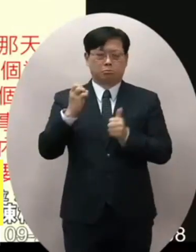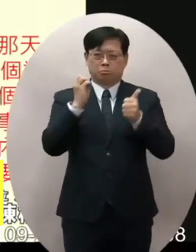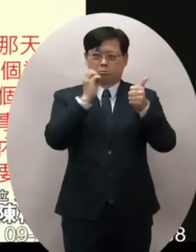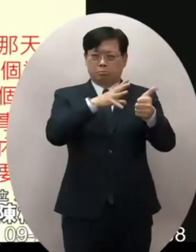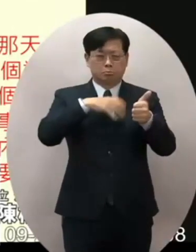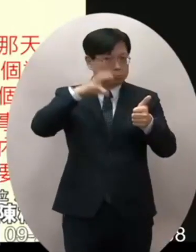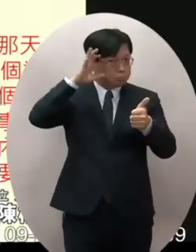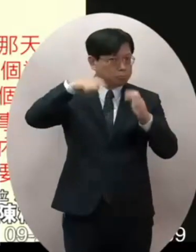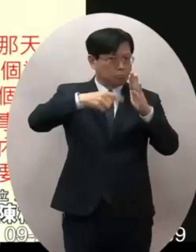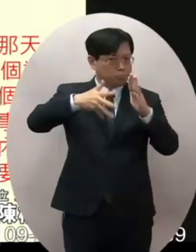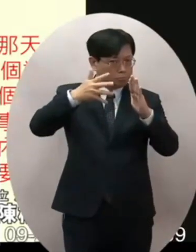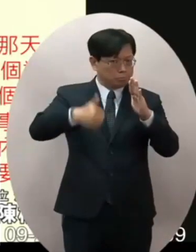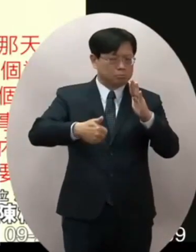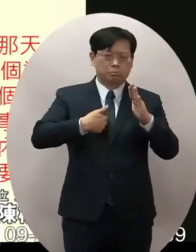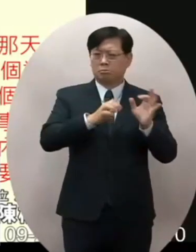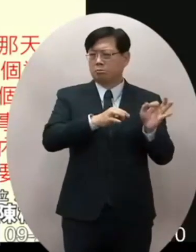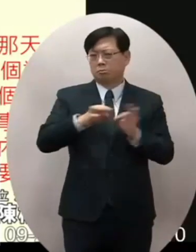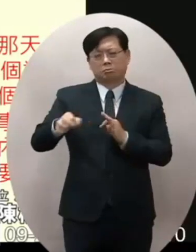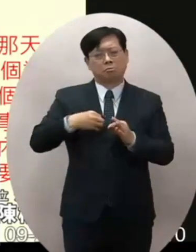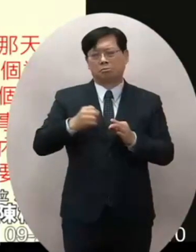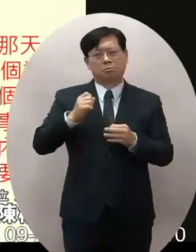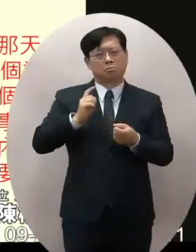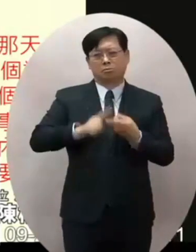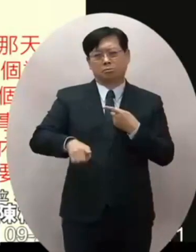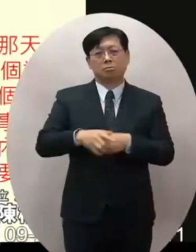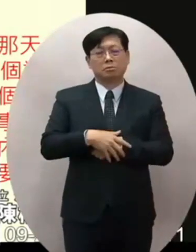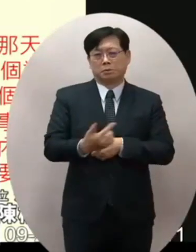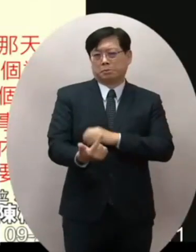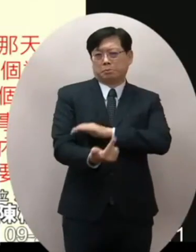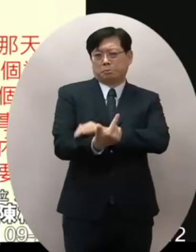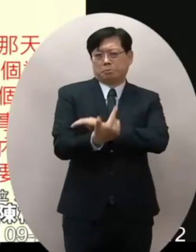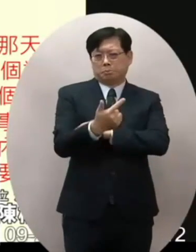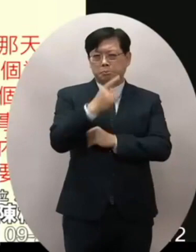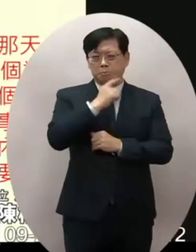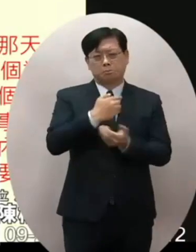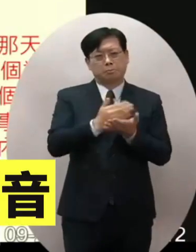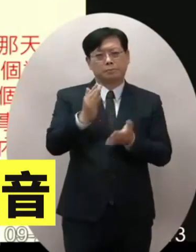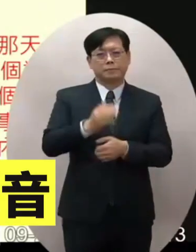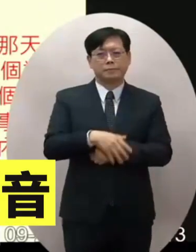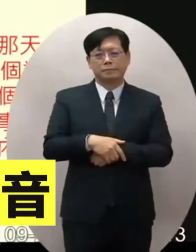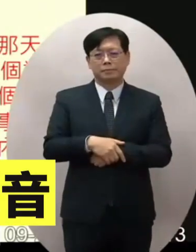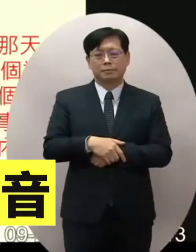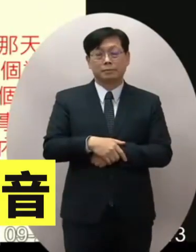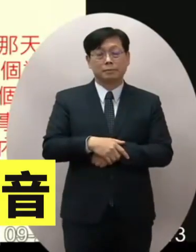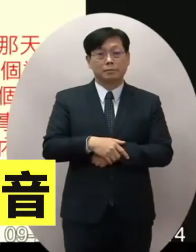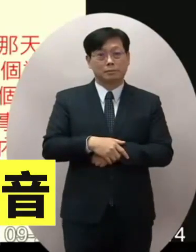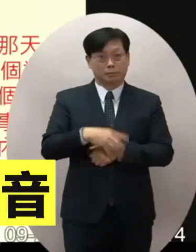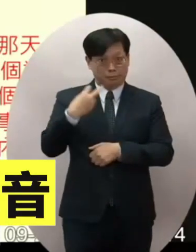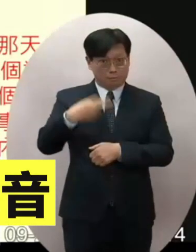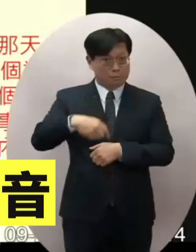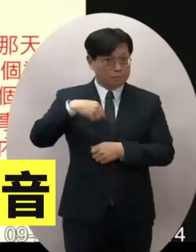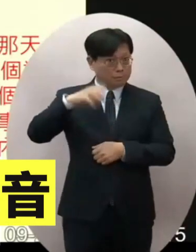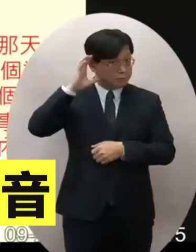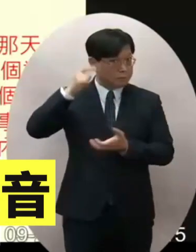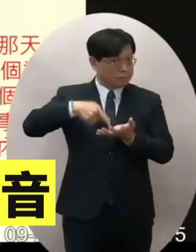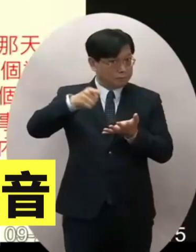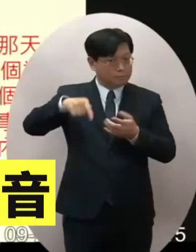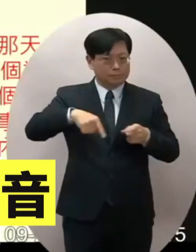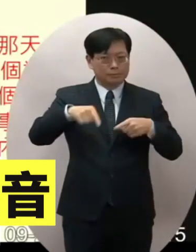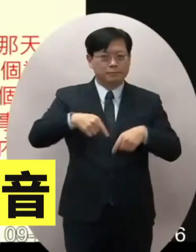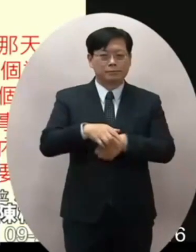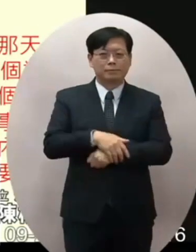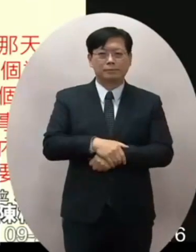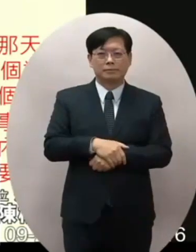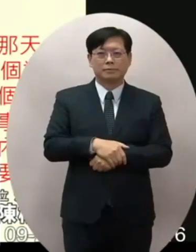贞昌没有理由拖人家，要赶快去处理。那我再让院长听一下这段录